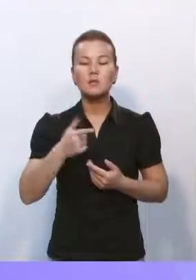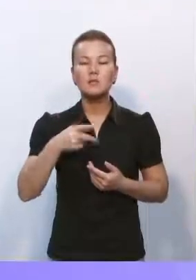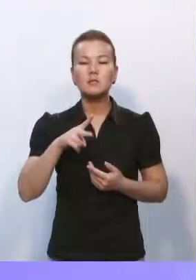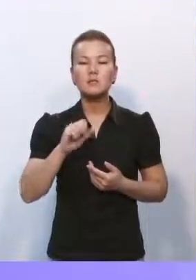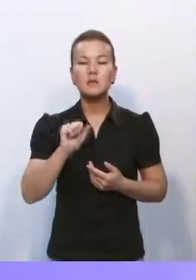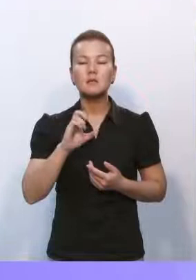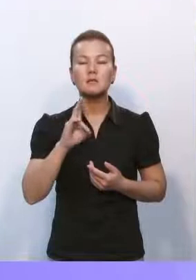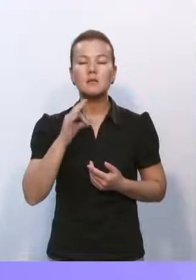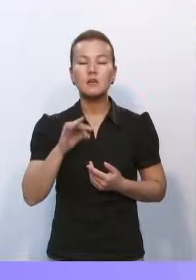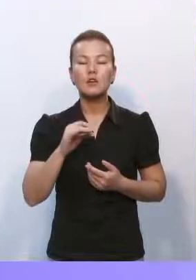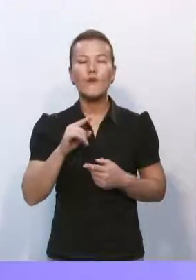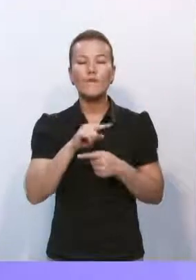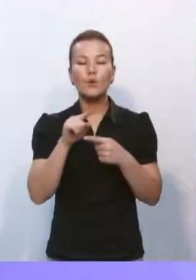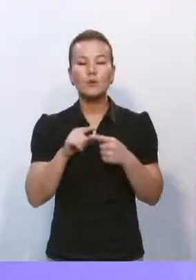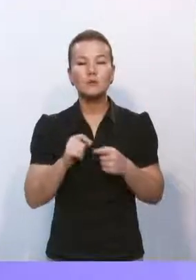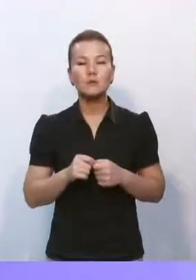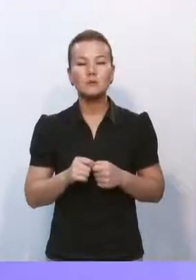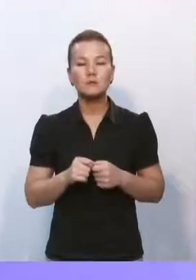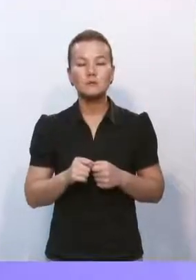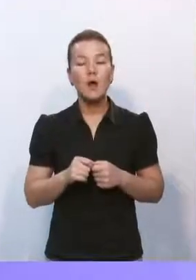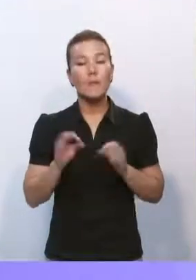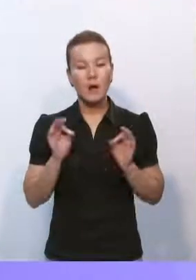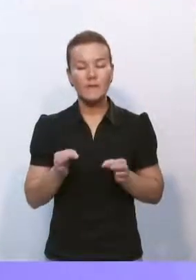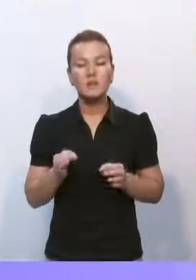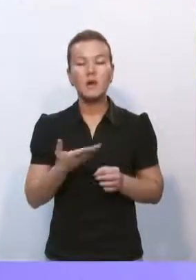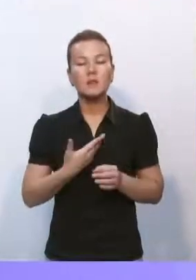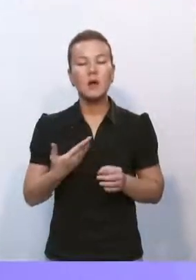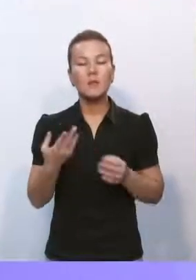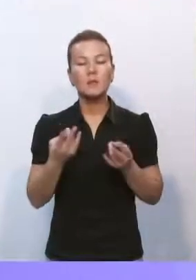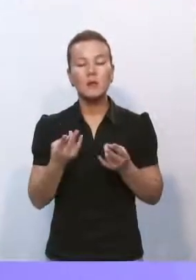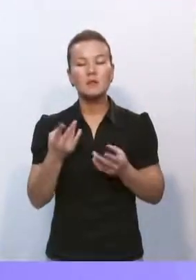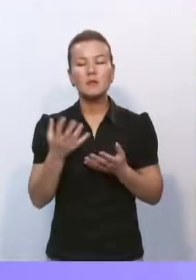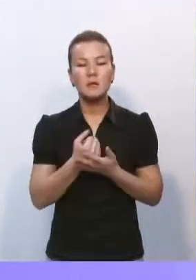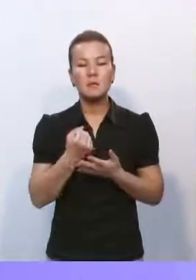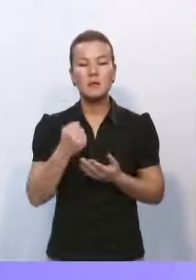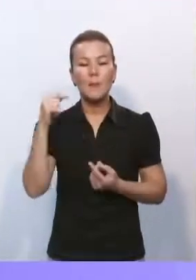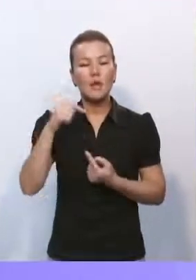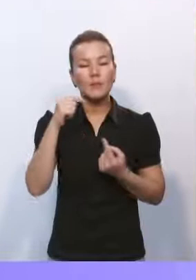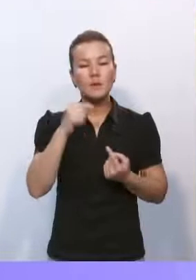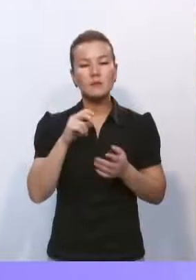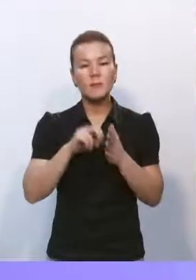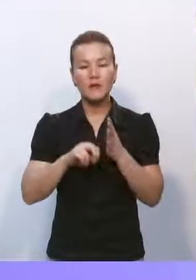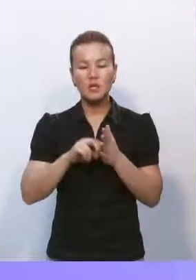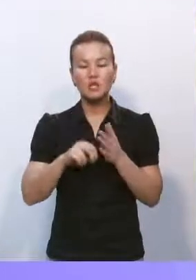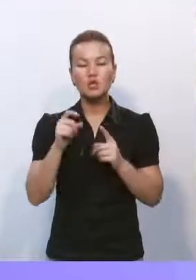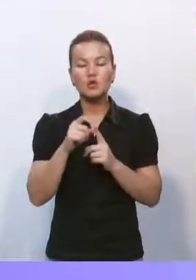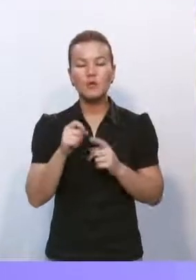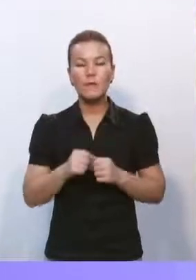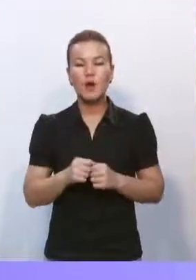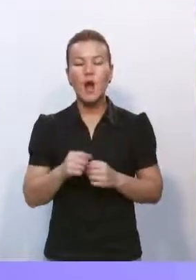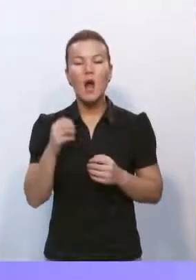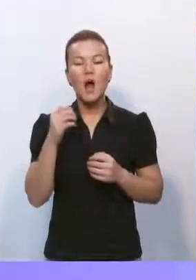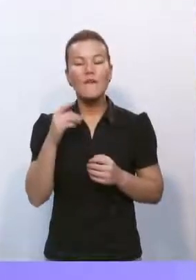корне? Правильно! Надо найти, подобрать проверочное слово,